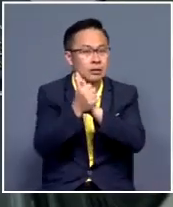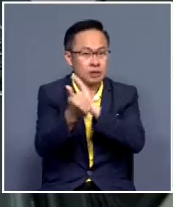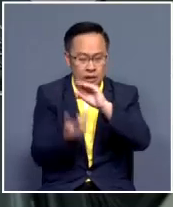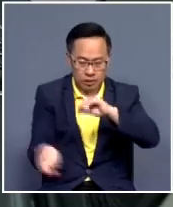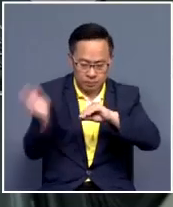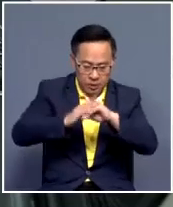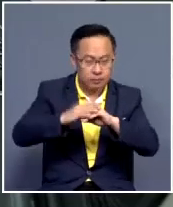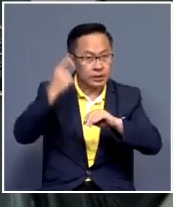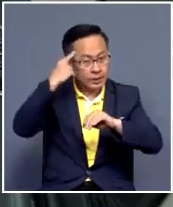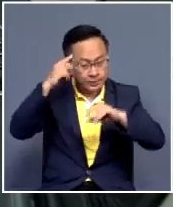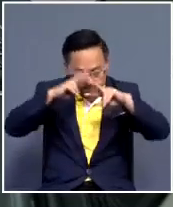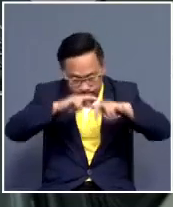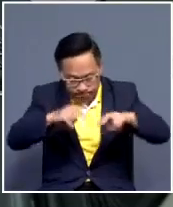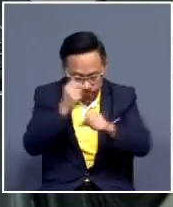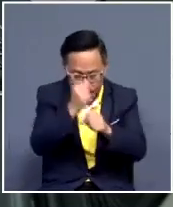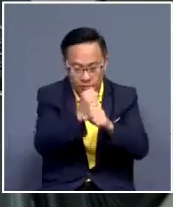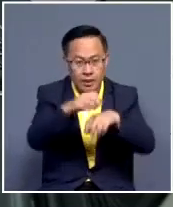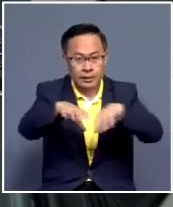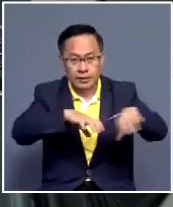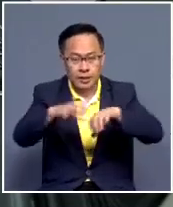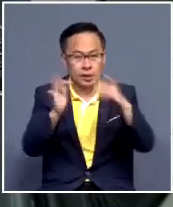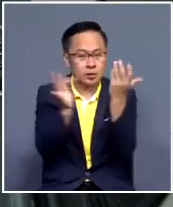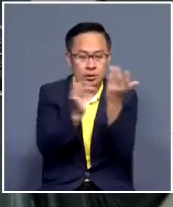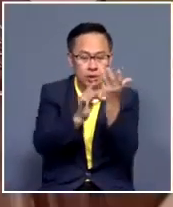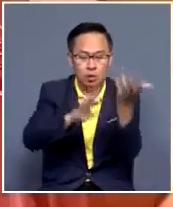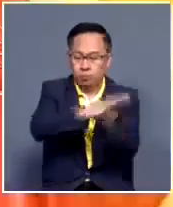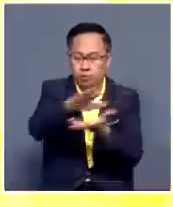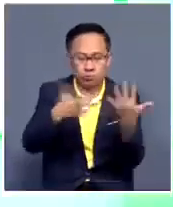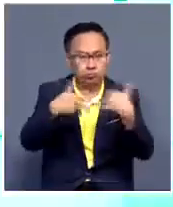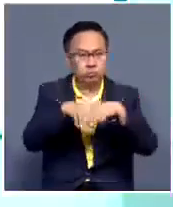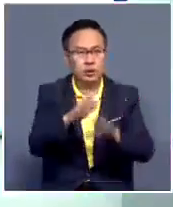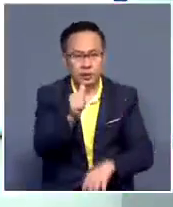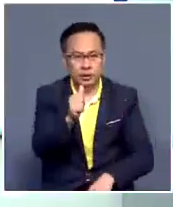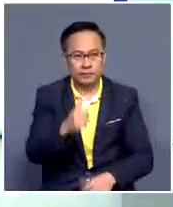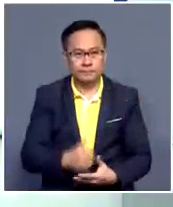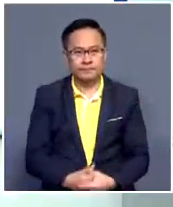ะประยุกต์ในเรื่องของการจัดการกับทางเทคนิคเนี่ยเข้าด้วยกัน